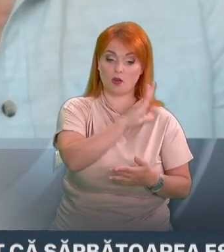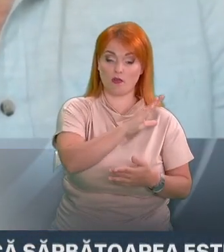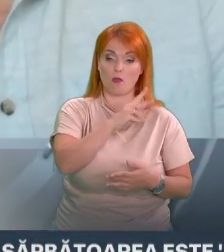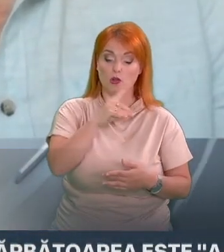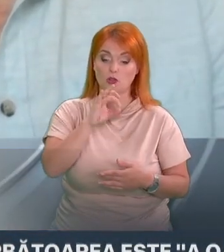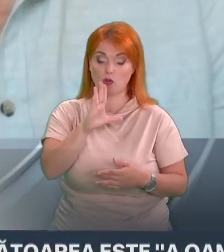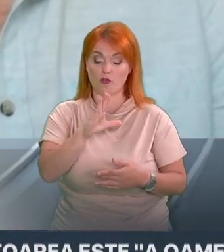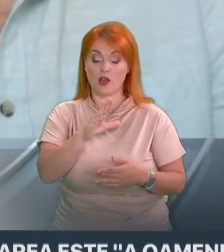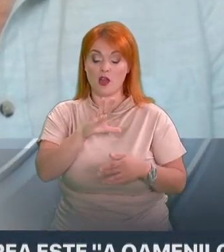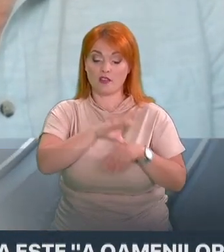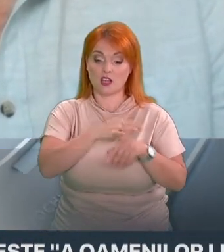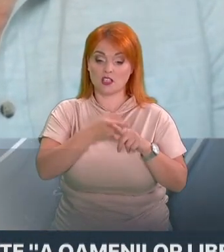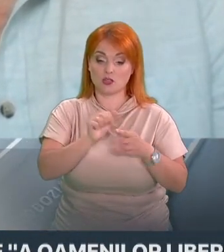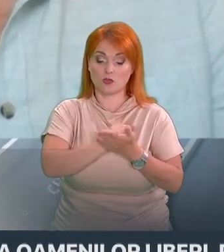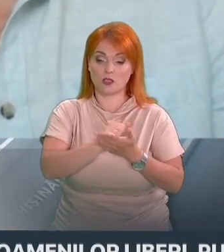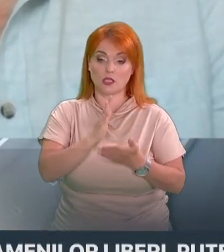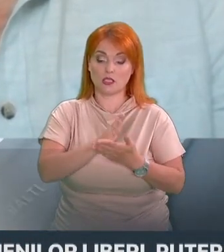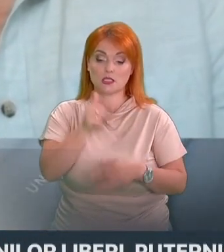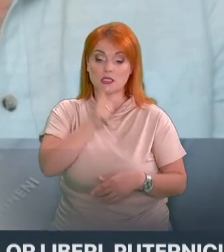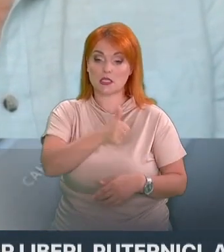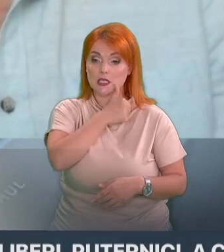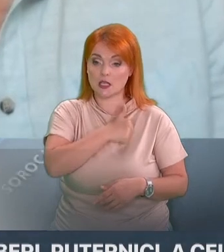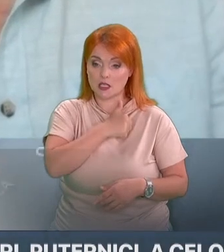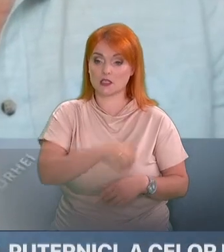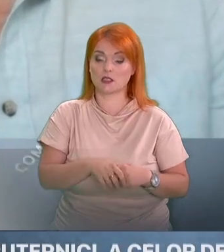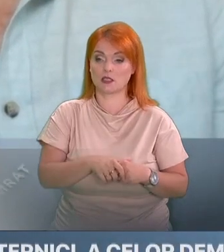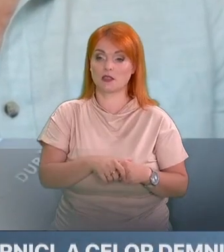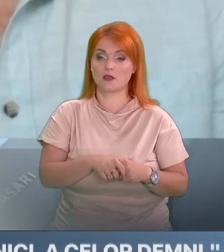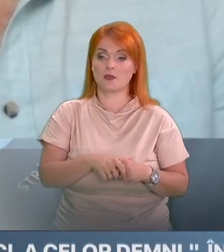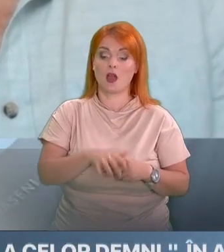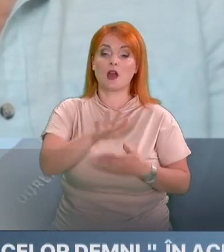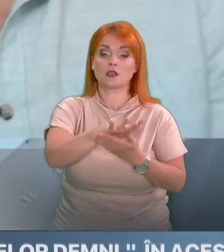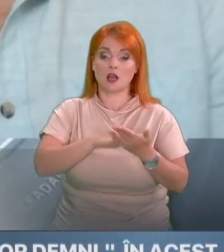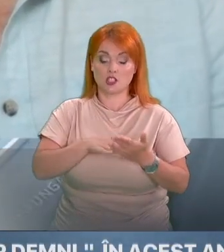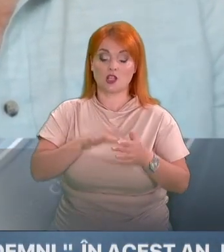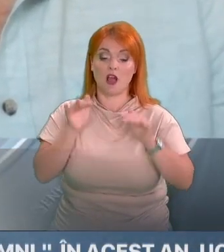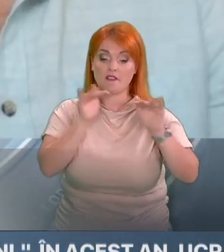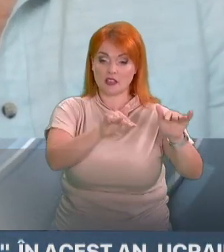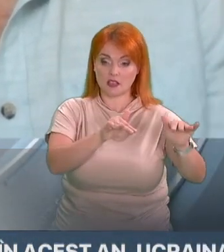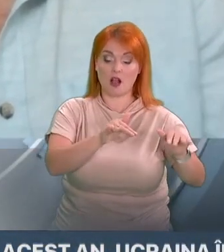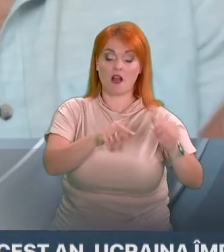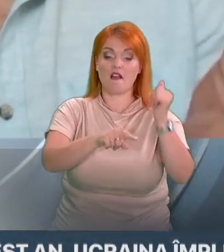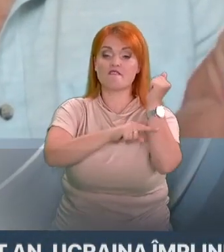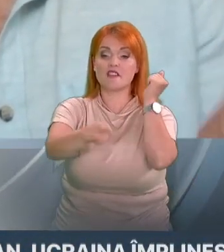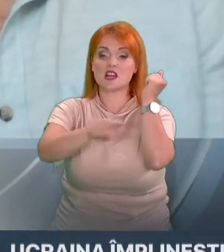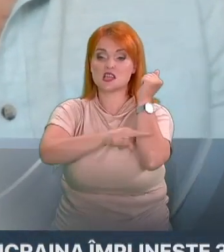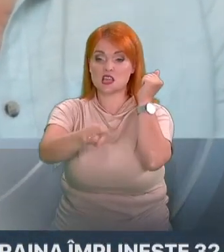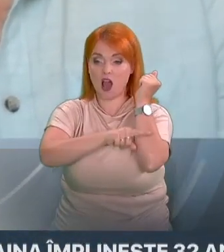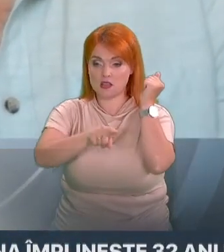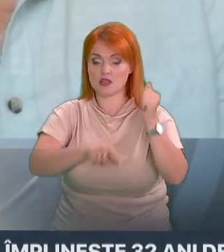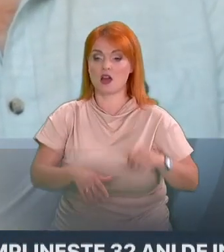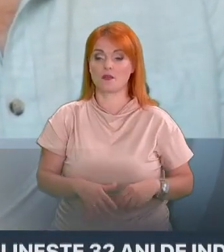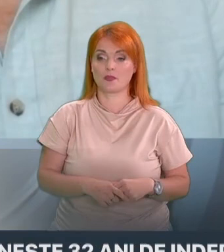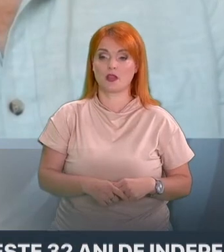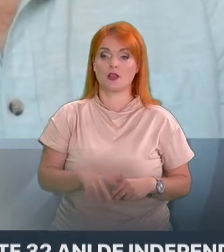despre războiul de iarnă 30 noiembrie 1939, este agresată Finlanda, pentru Finlanda este vizată